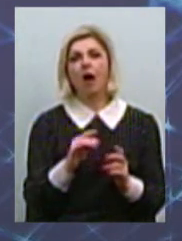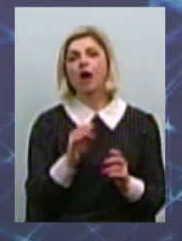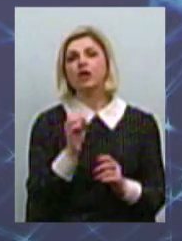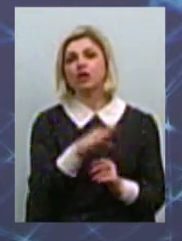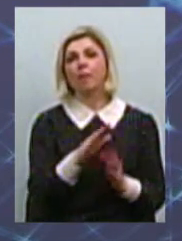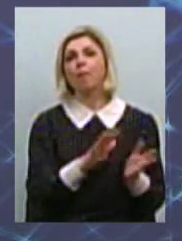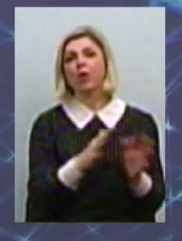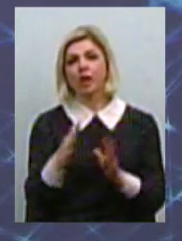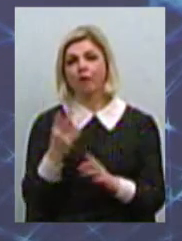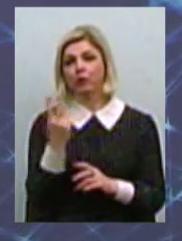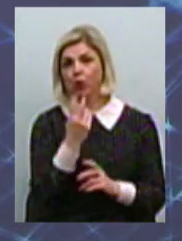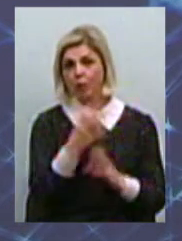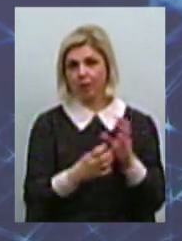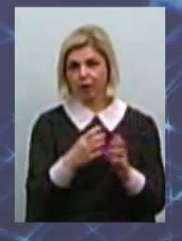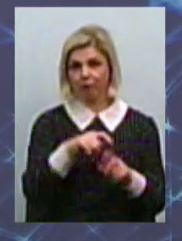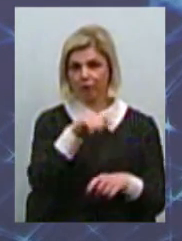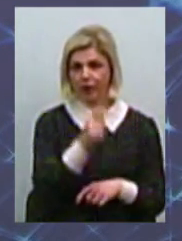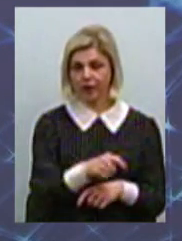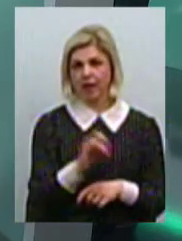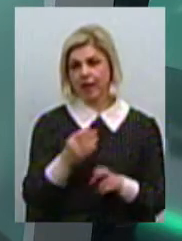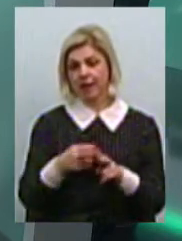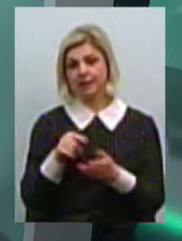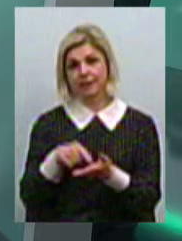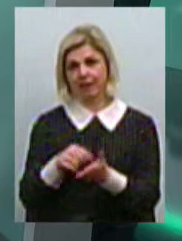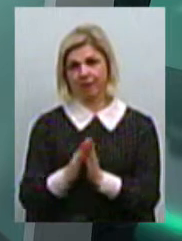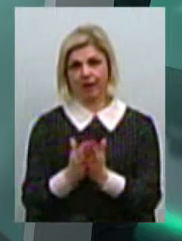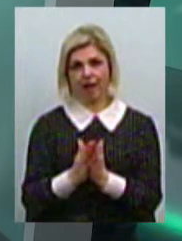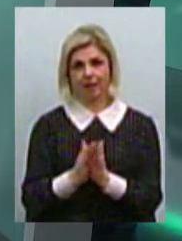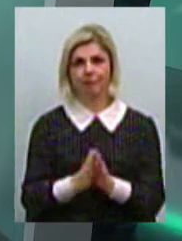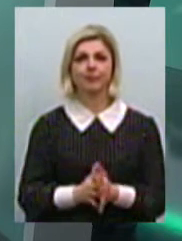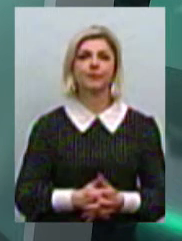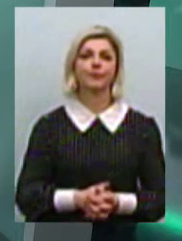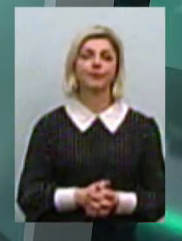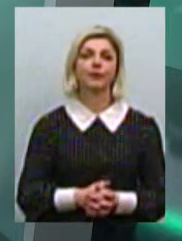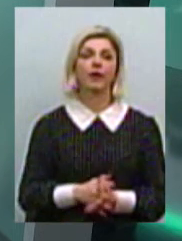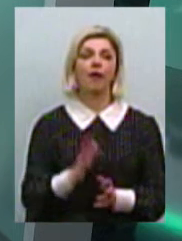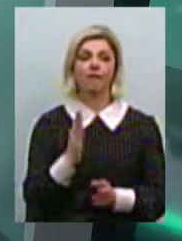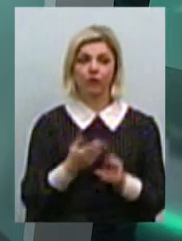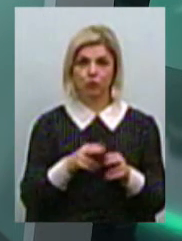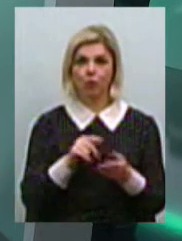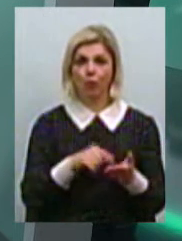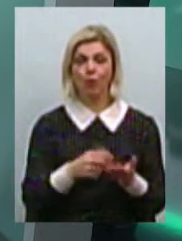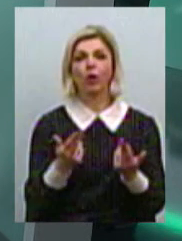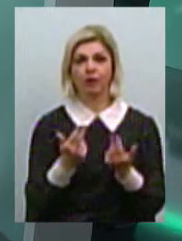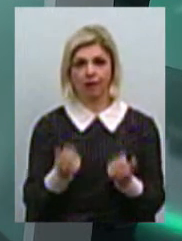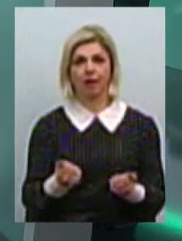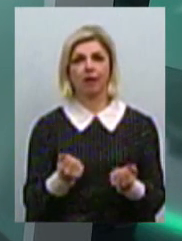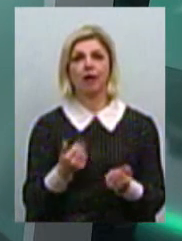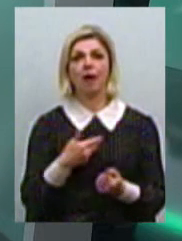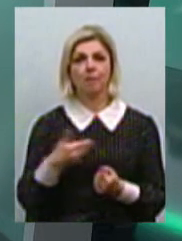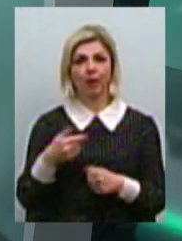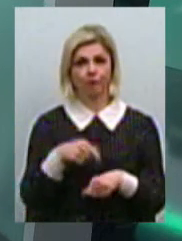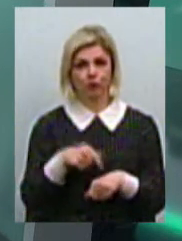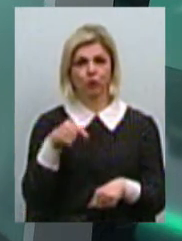світової війни і цим виданням. Так що в цьому плані, так, ми